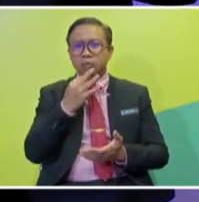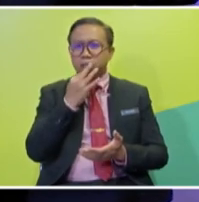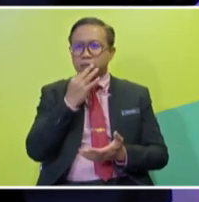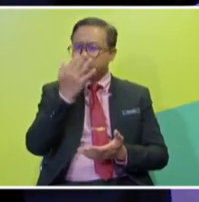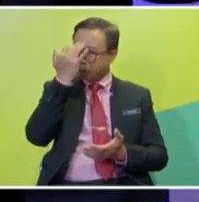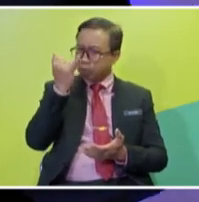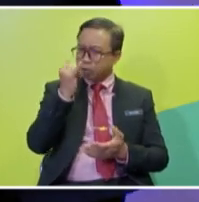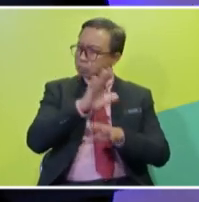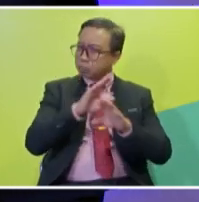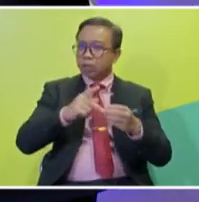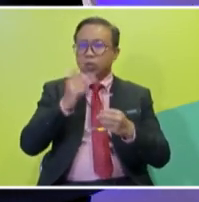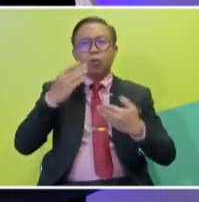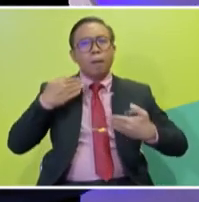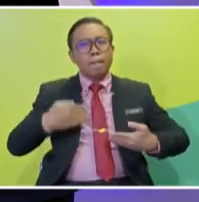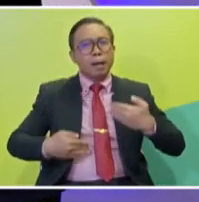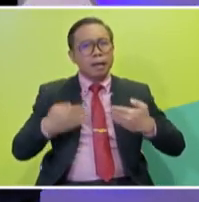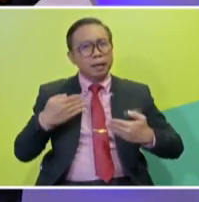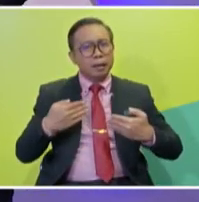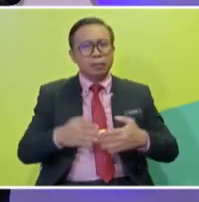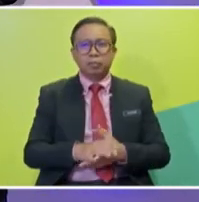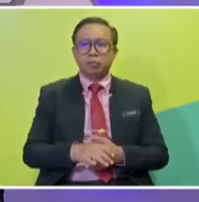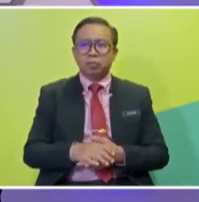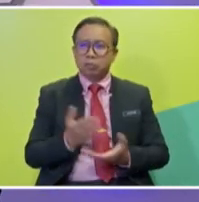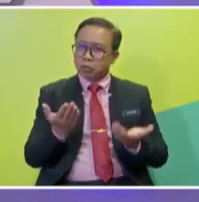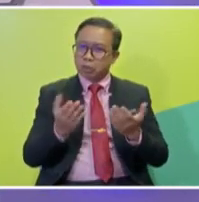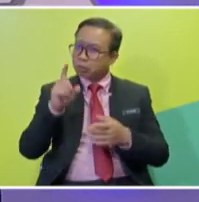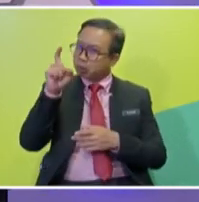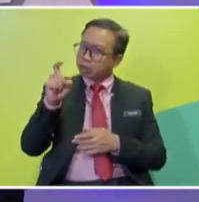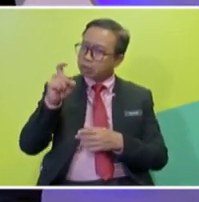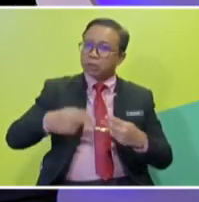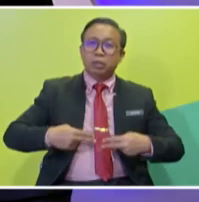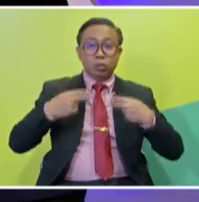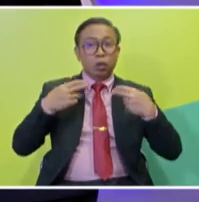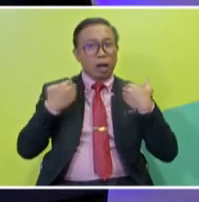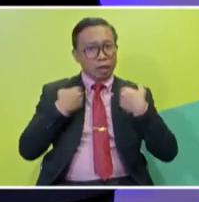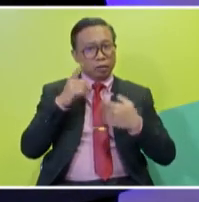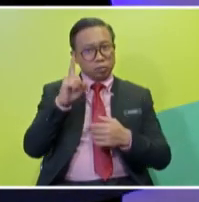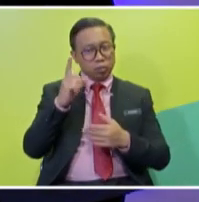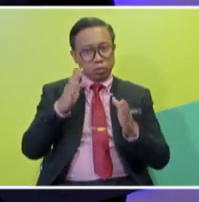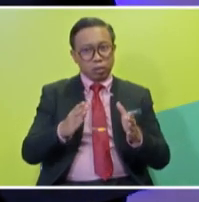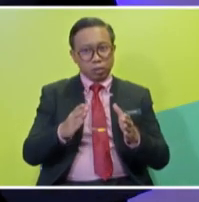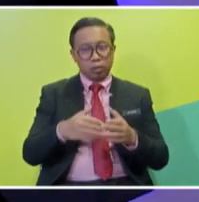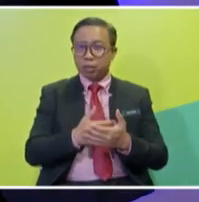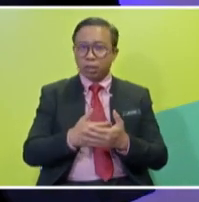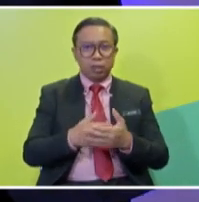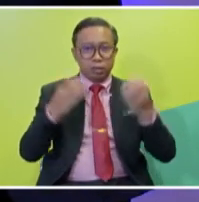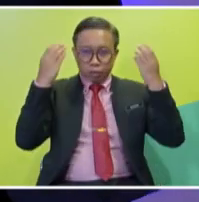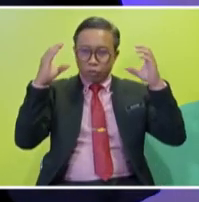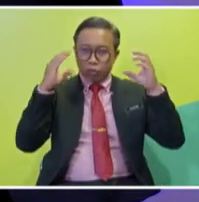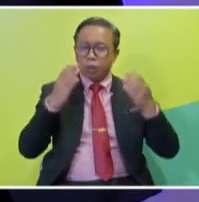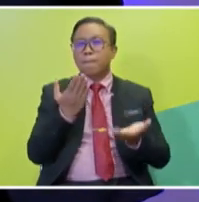itu tanah kru akan badannya Jadi mereka semacam mati kehidupan seorang tadi yaitu anak chiku tuh dia begitu